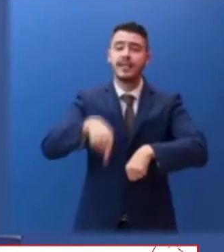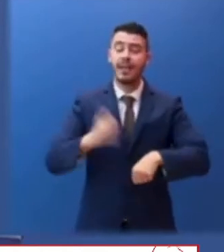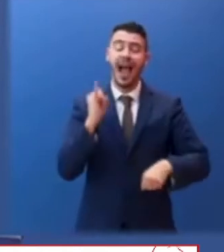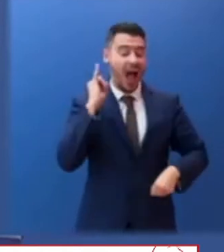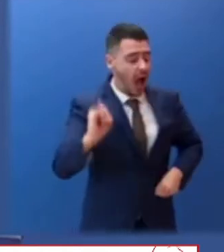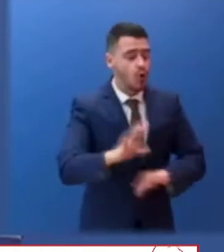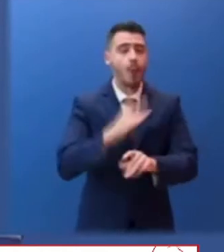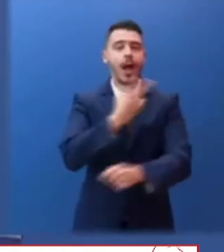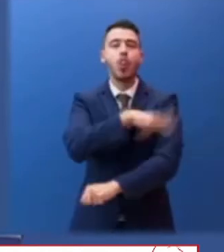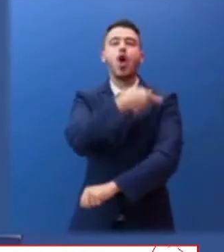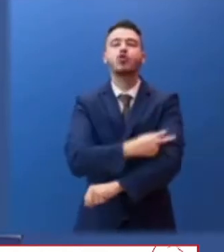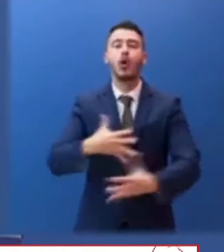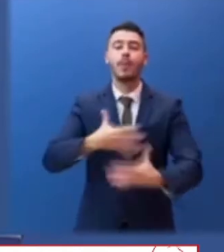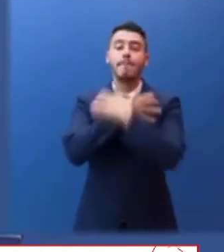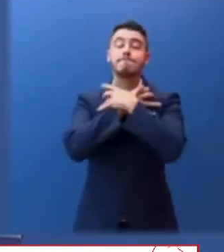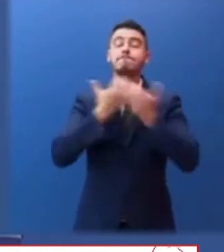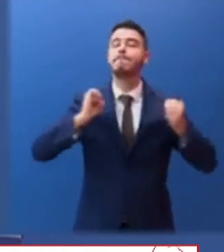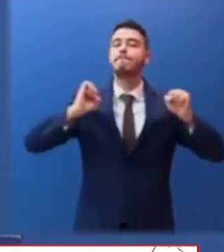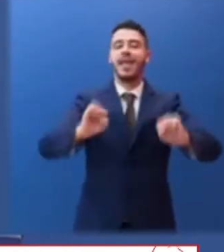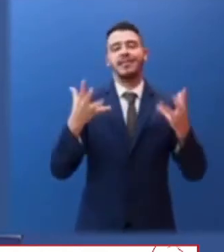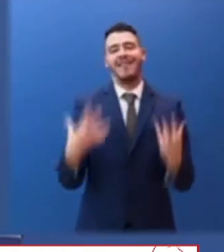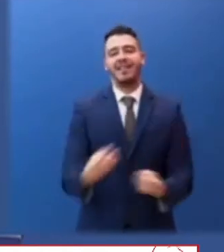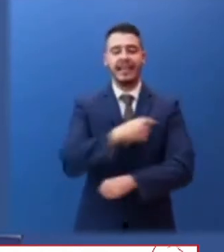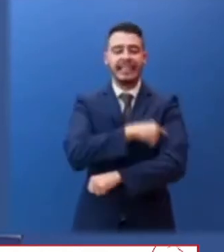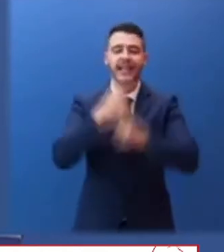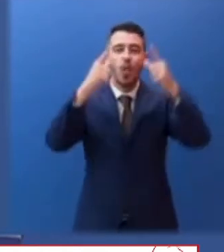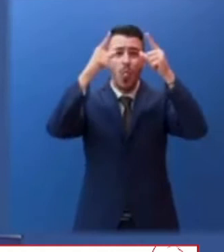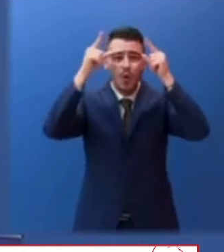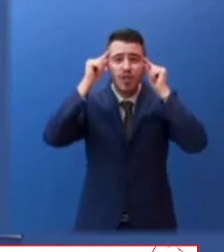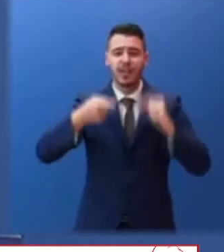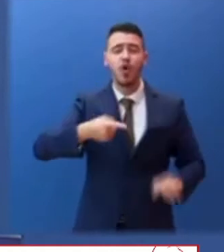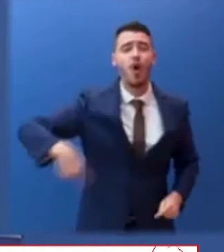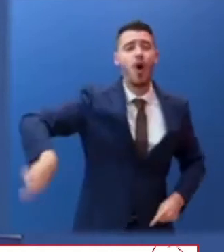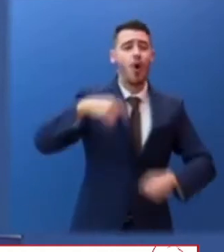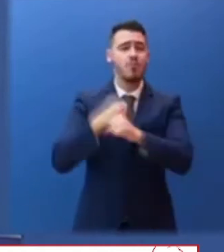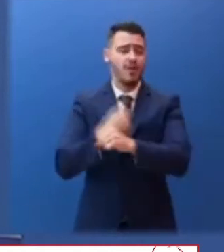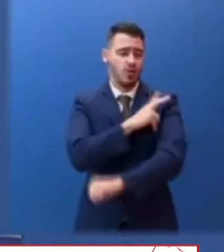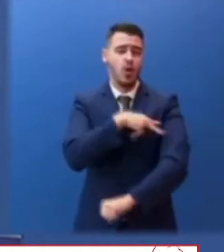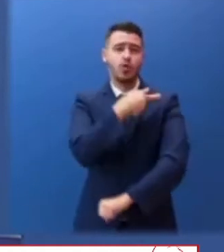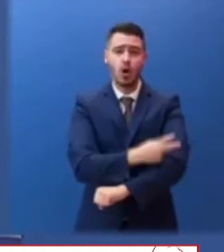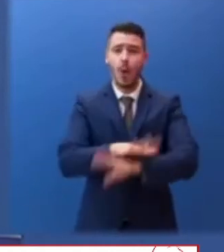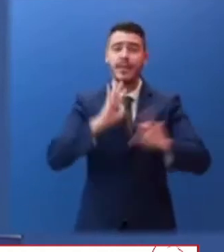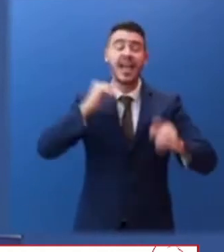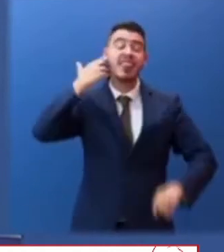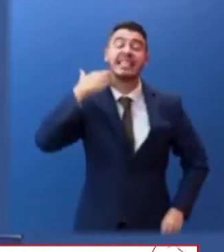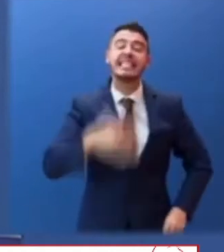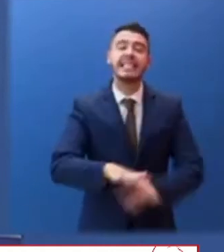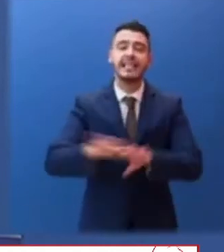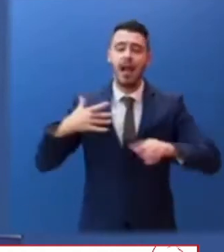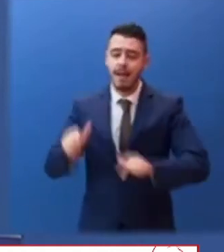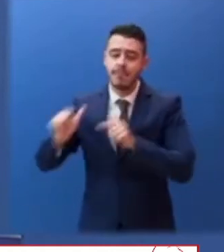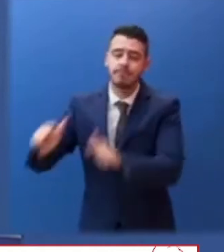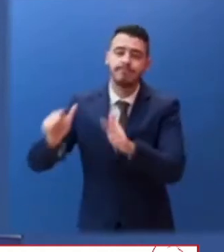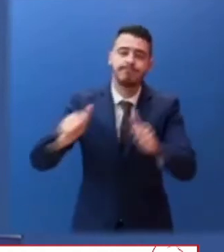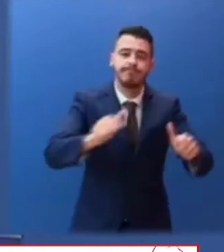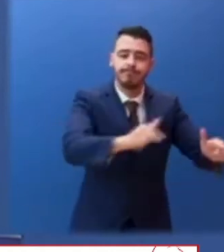στο Εθνικό Σύστημα Υγείας και οι γιατροί, οι νοσηλευτές και το λοιπό προσωπικό καταβάλουν υπεράνθρωπες προσπάθειες για να προσφέρουν τις καλύτερες